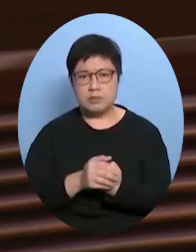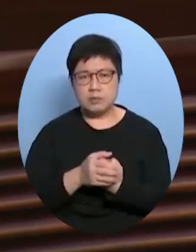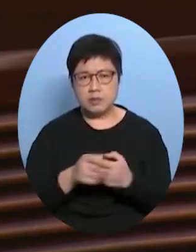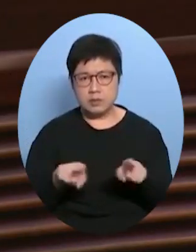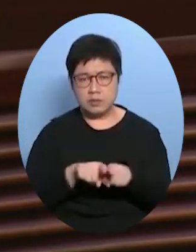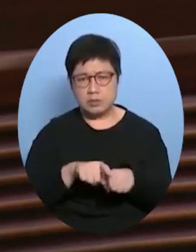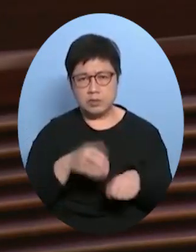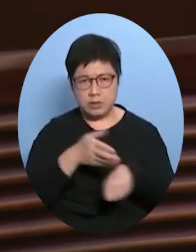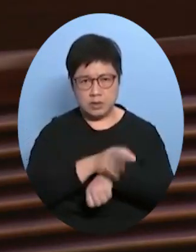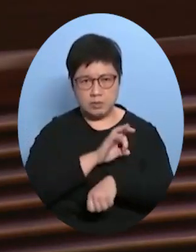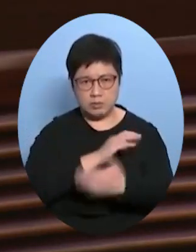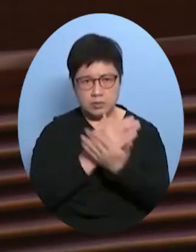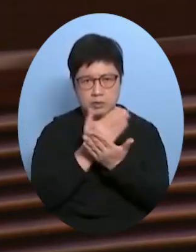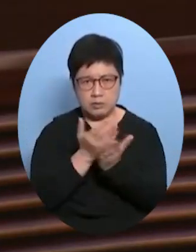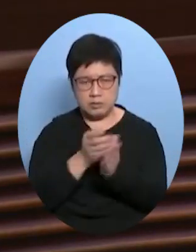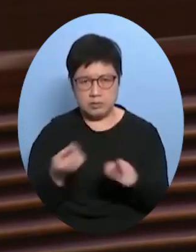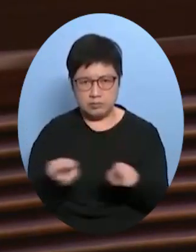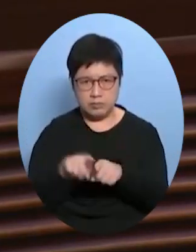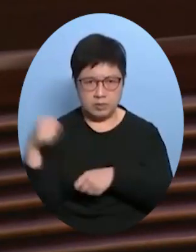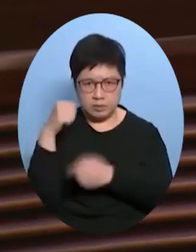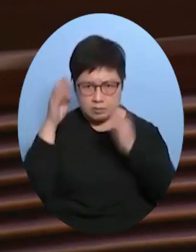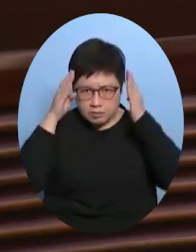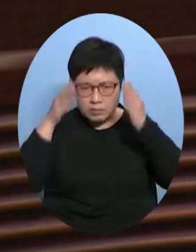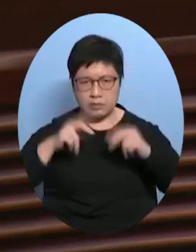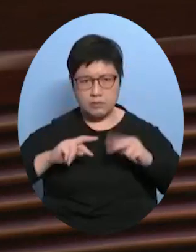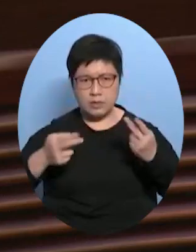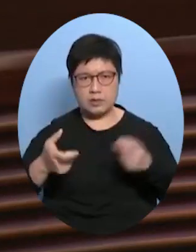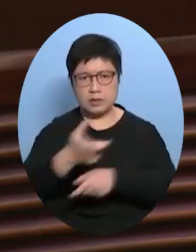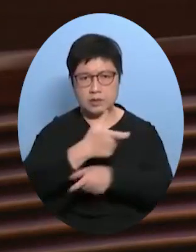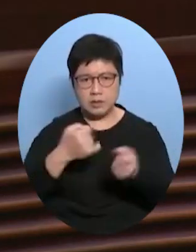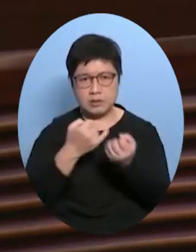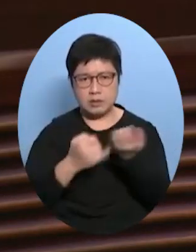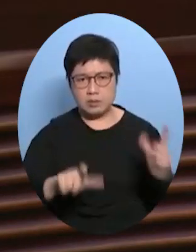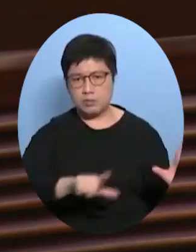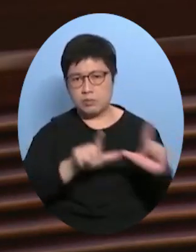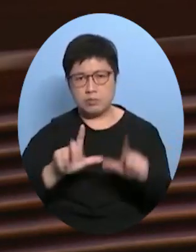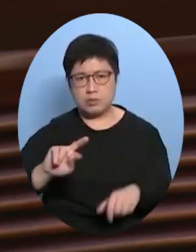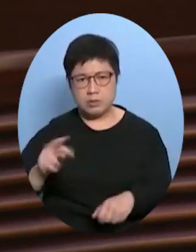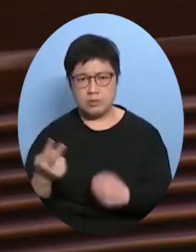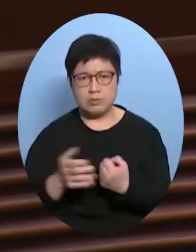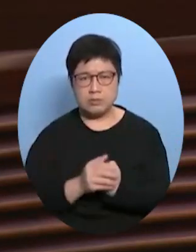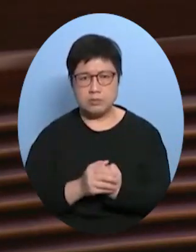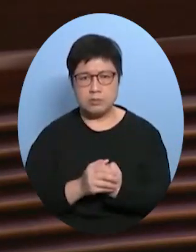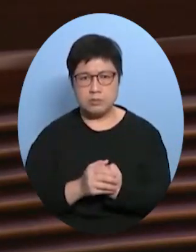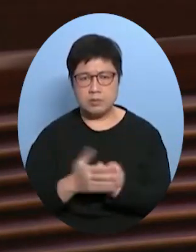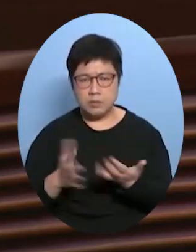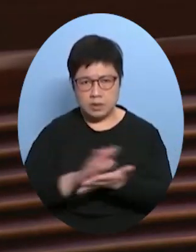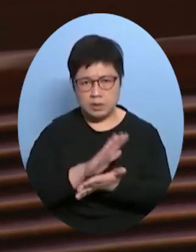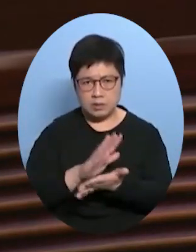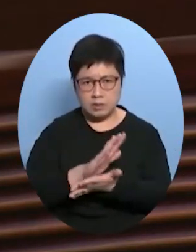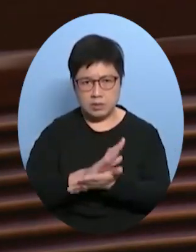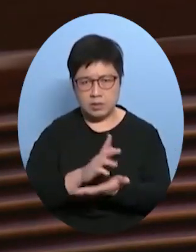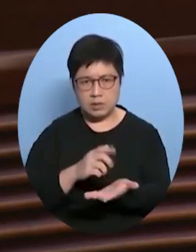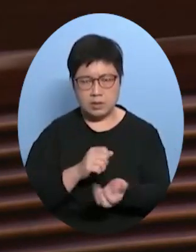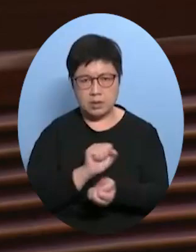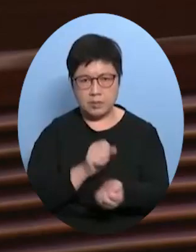會各界一同集中精力發展經濟、改善民生，甚至解決一些我們多年來未能